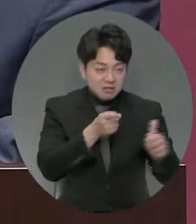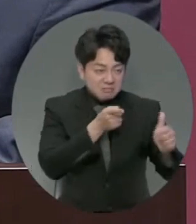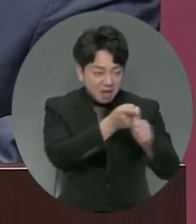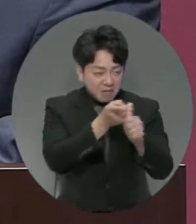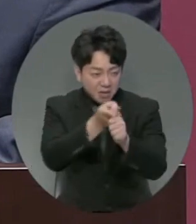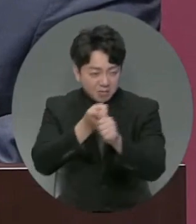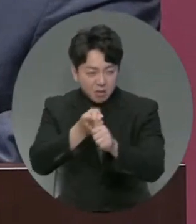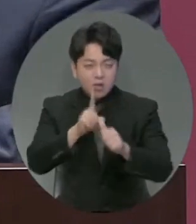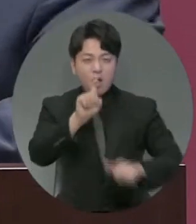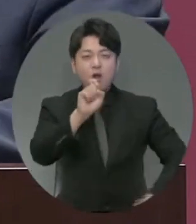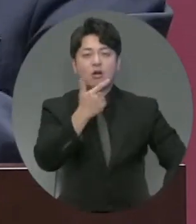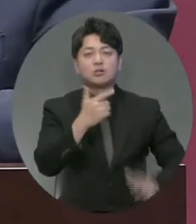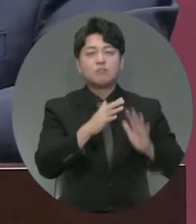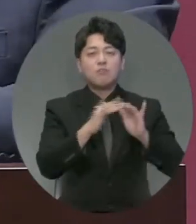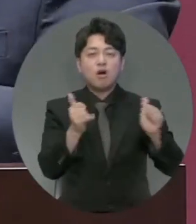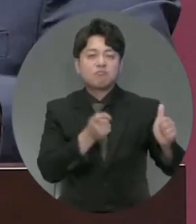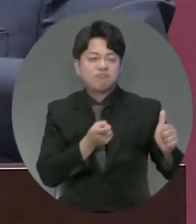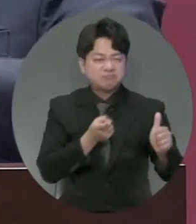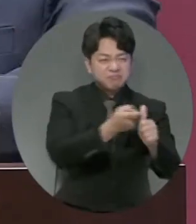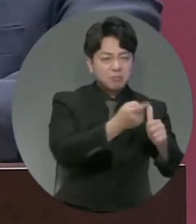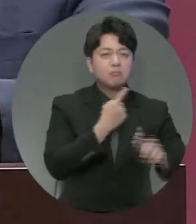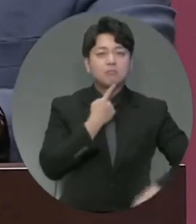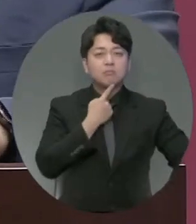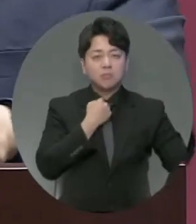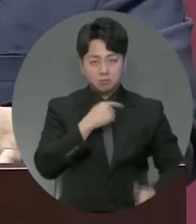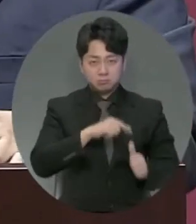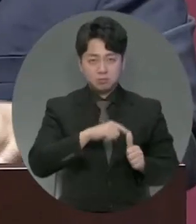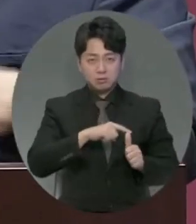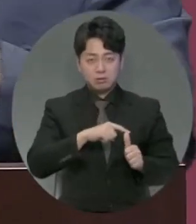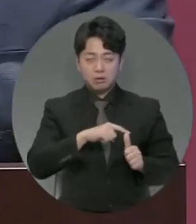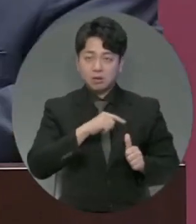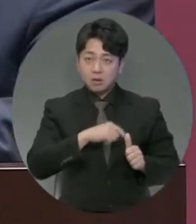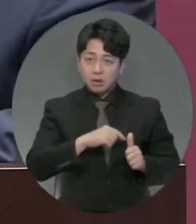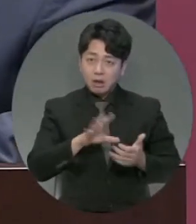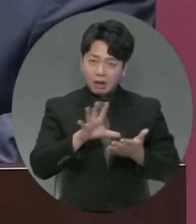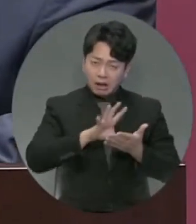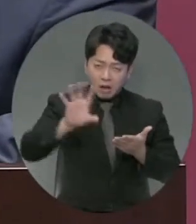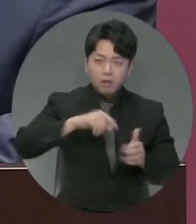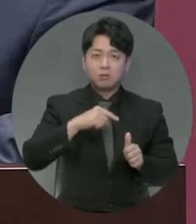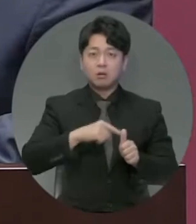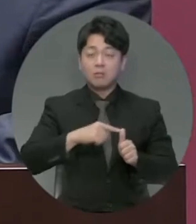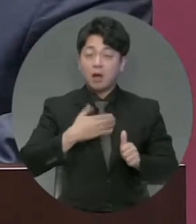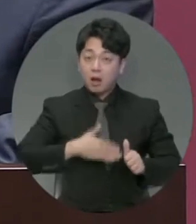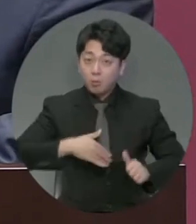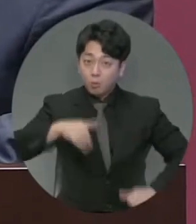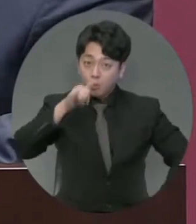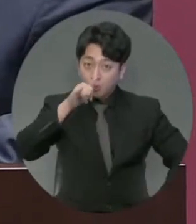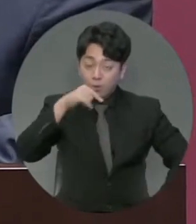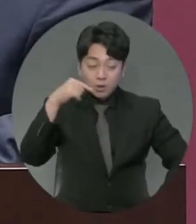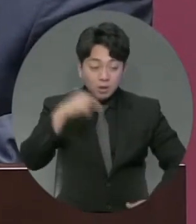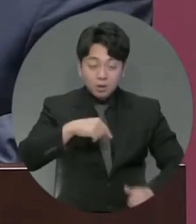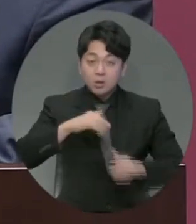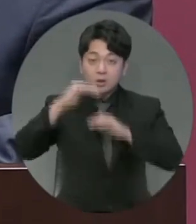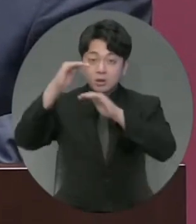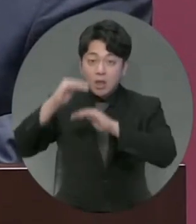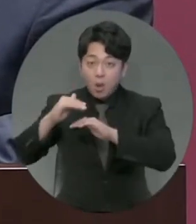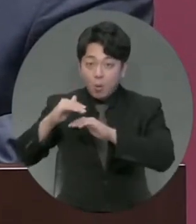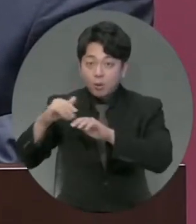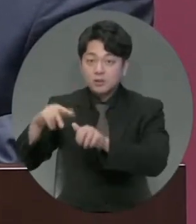있다는 걸 이미 알고 있었습니다. 그 어떻게 생각하십니까? 그 SI 공개할 의향이 있습니까?